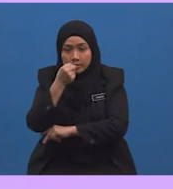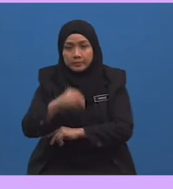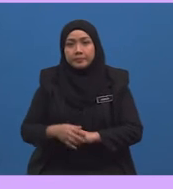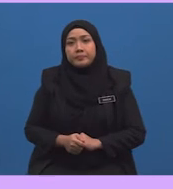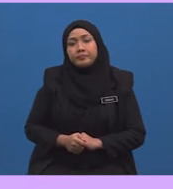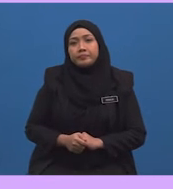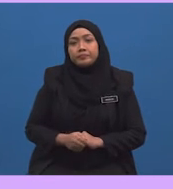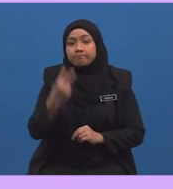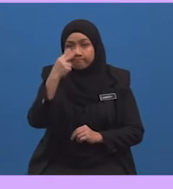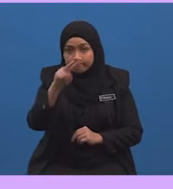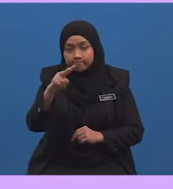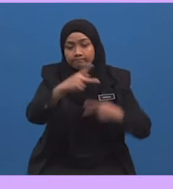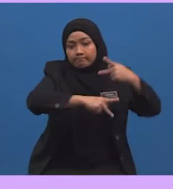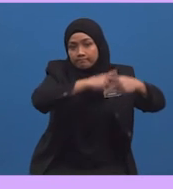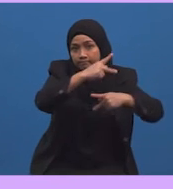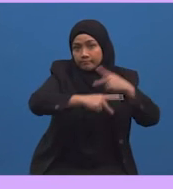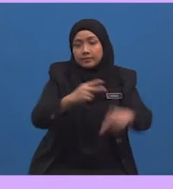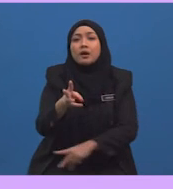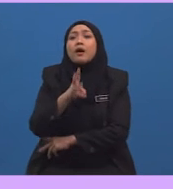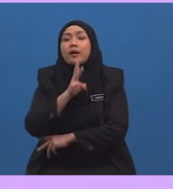Kita mulakan dengan kitar air.